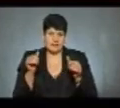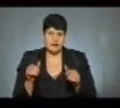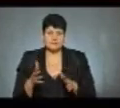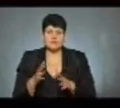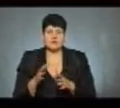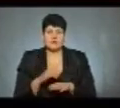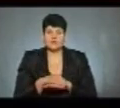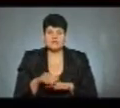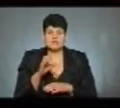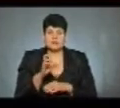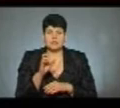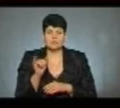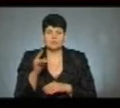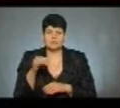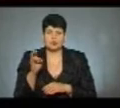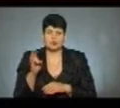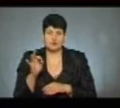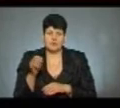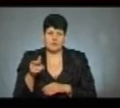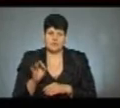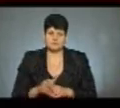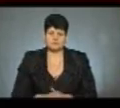вулиці Степана Будного, каже Мар'яна Зварич.